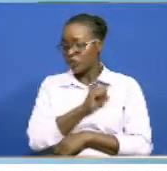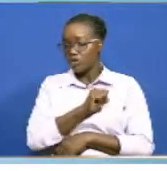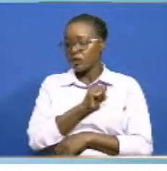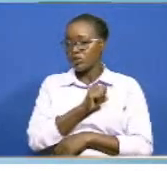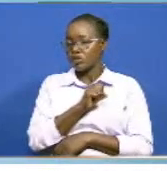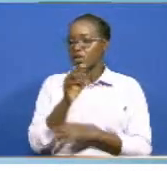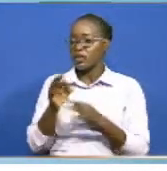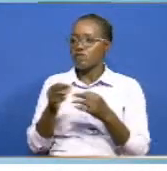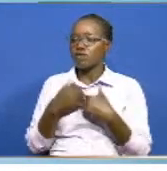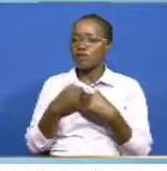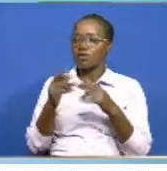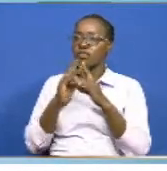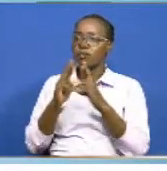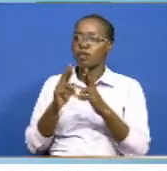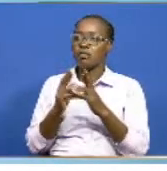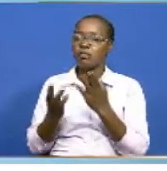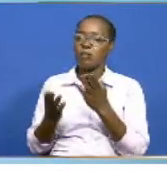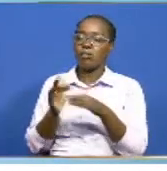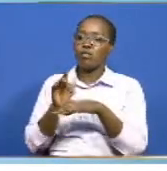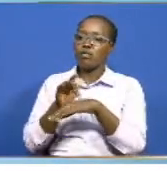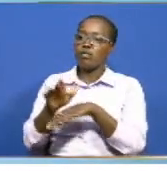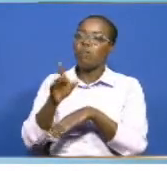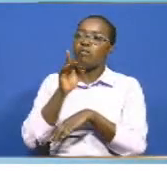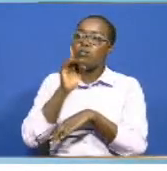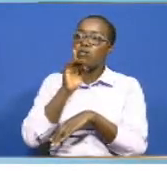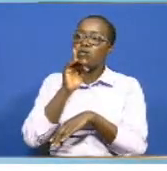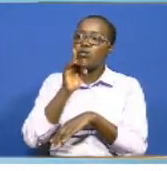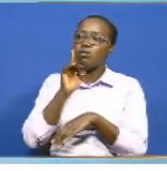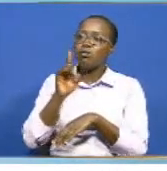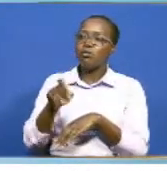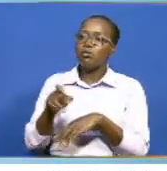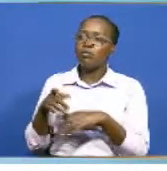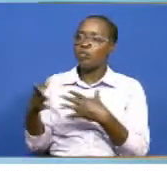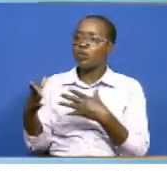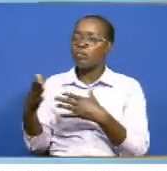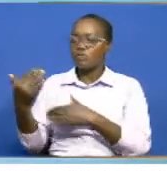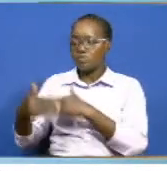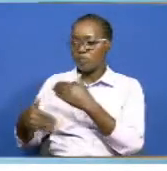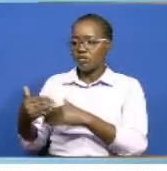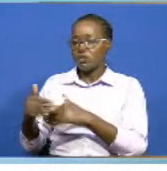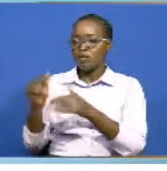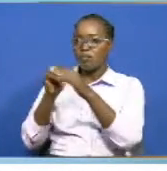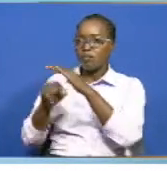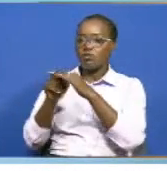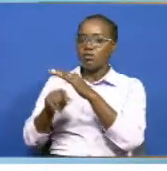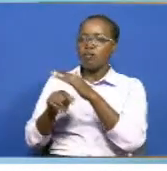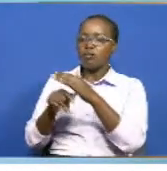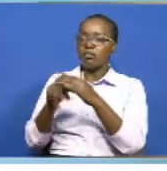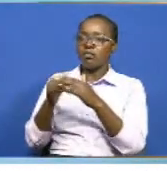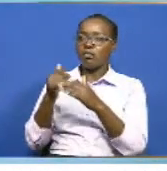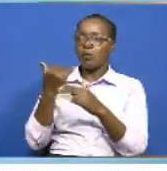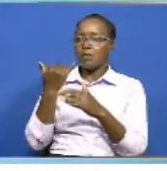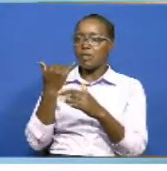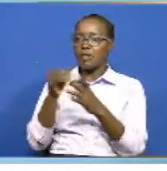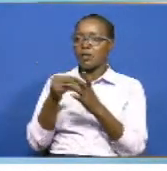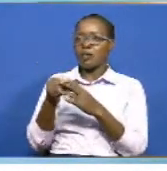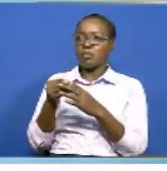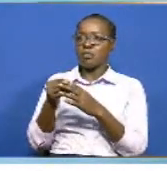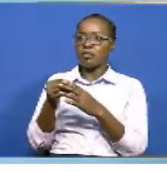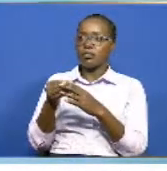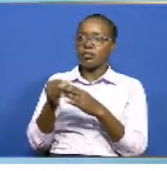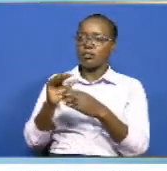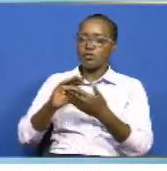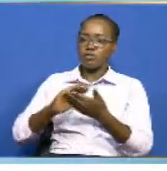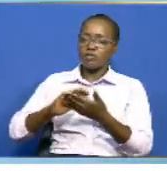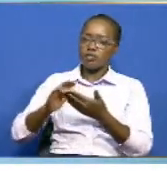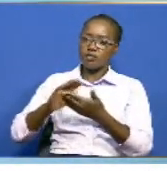kama unayo report unastahili kutuma labda kesho, inabidi uende hata kwa jirani upate access, utumie rununu ama utumie tarakilishi